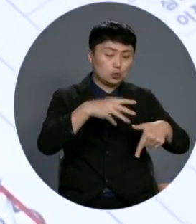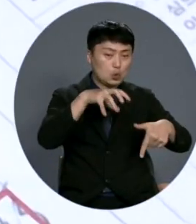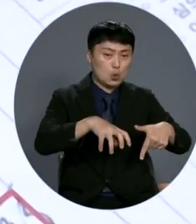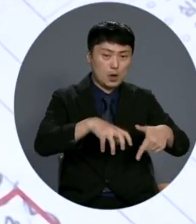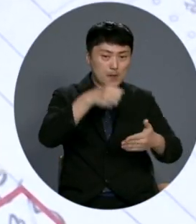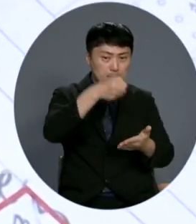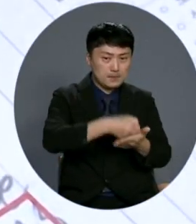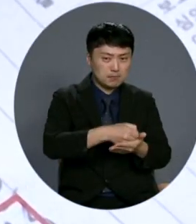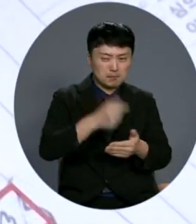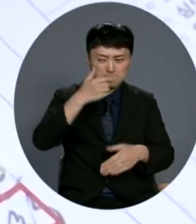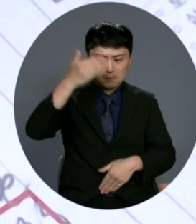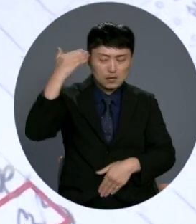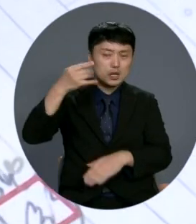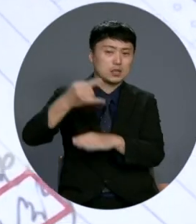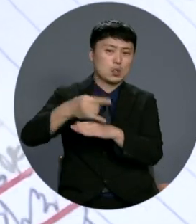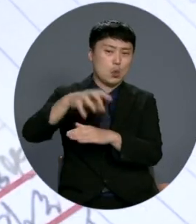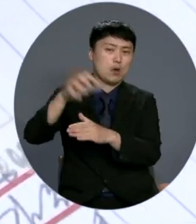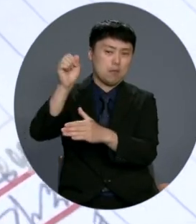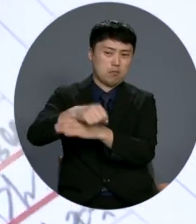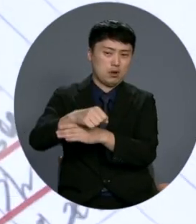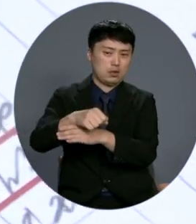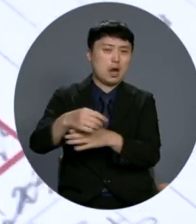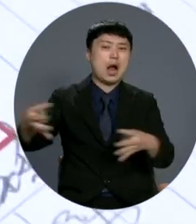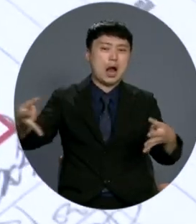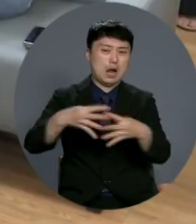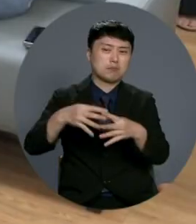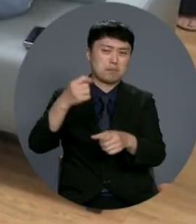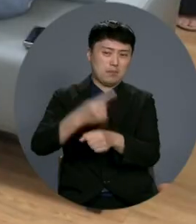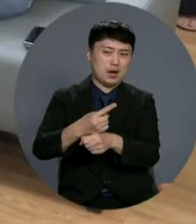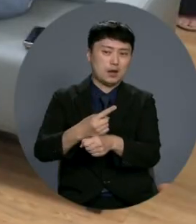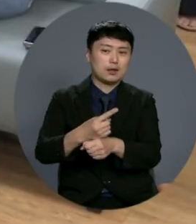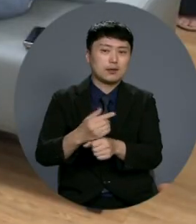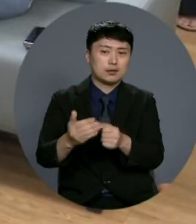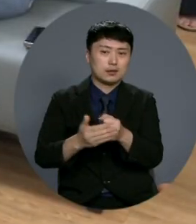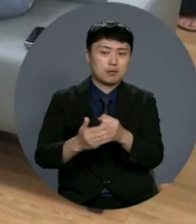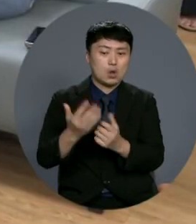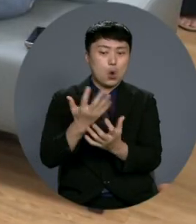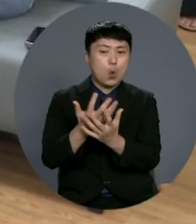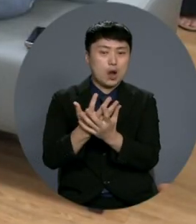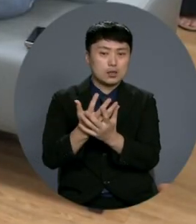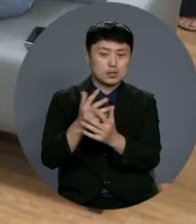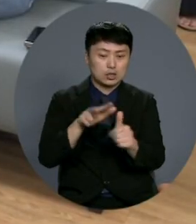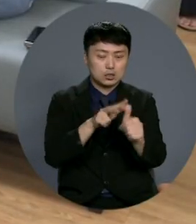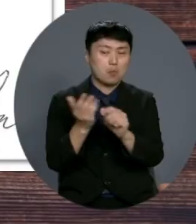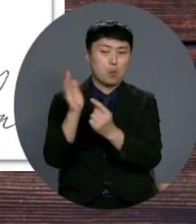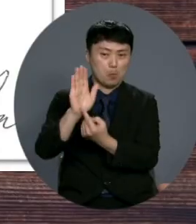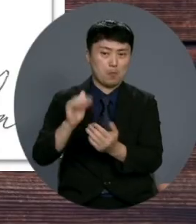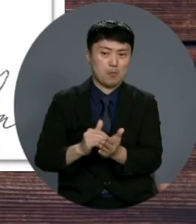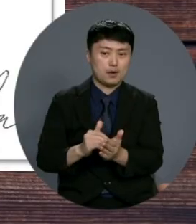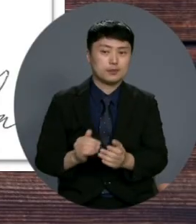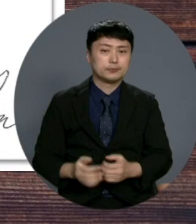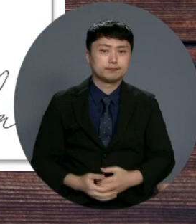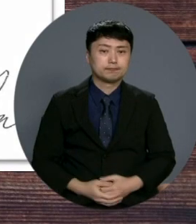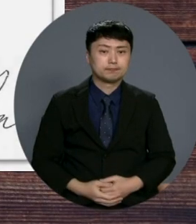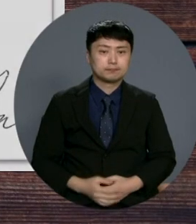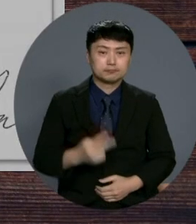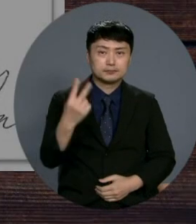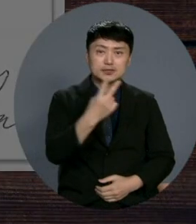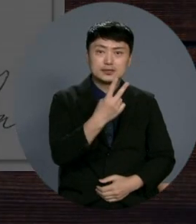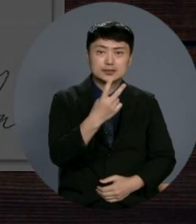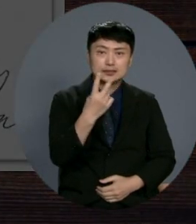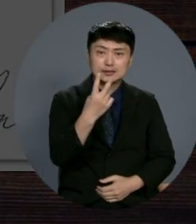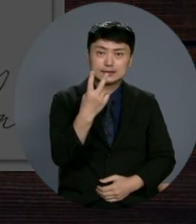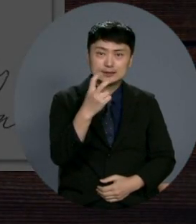배치를 과거의 의성군도 인정했다는 취지의 주장을 펼치며 관련 자료를 공개했습니다 지난